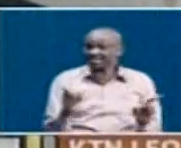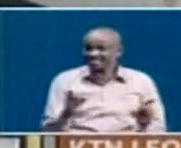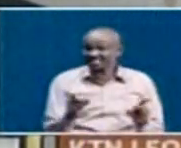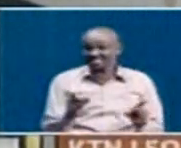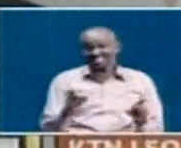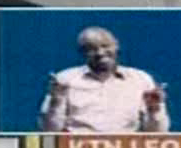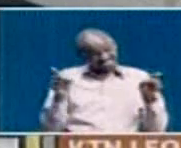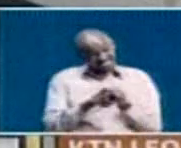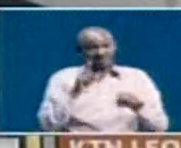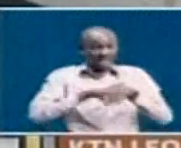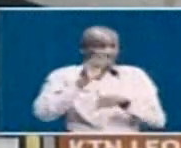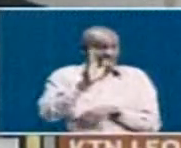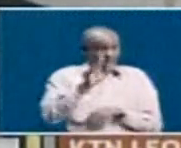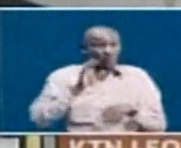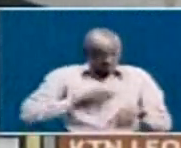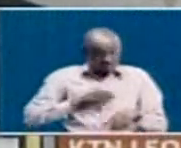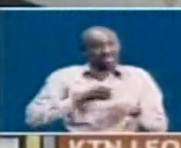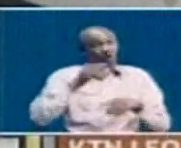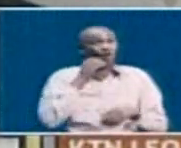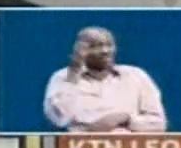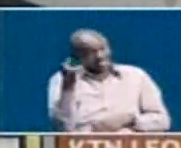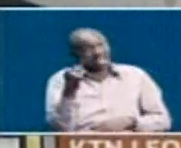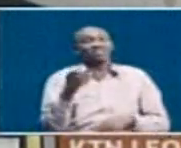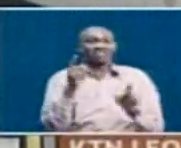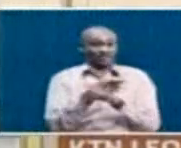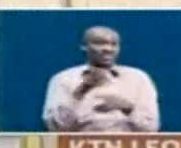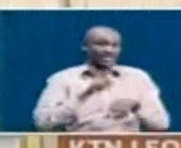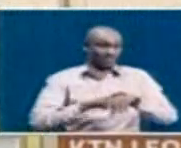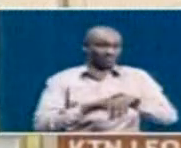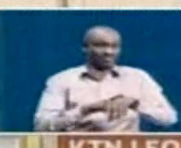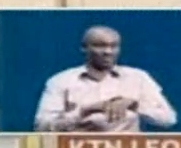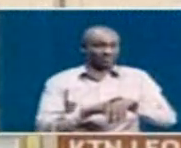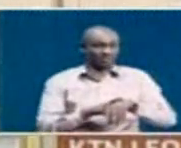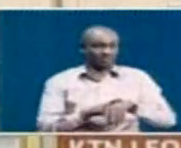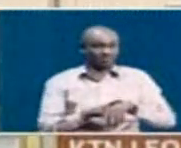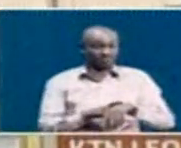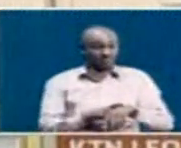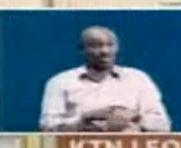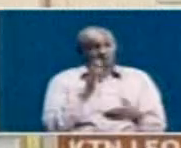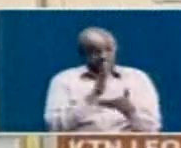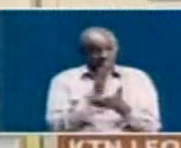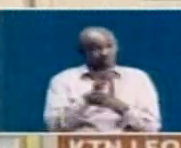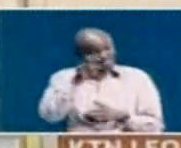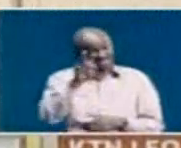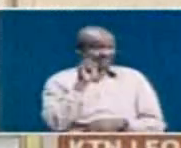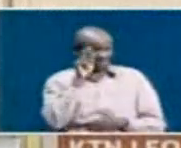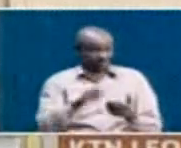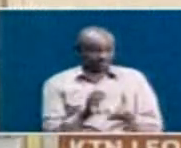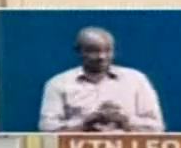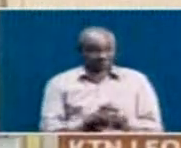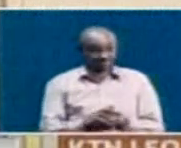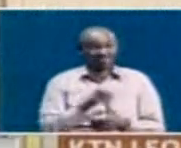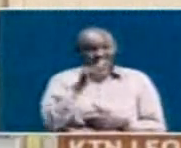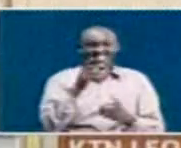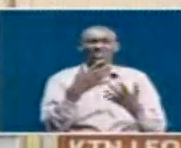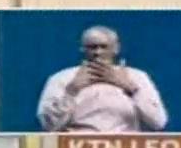haikuji kwa ile masaa ukiwa mama mwenye amejifungua anaweza pata ile chakula. Mtazamaji, kwa mtazamo wengi hii huwa ni milango